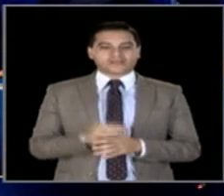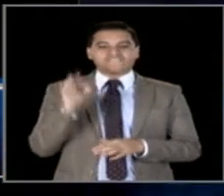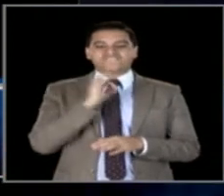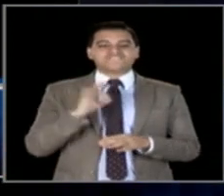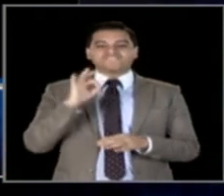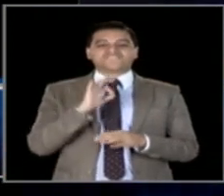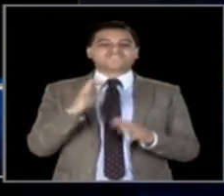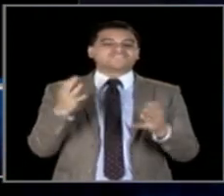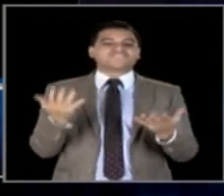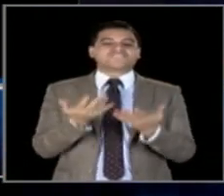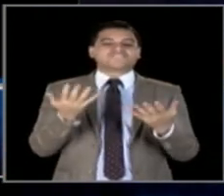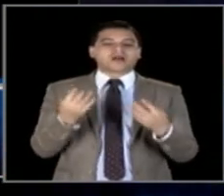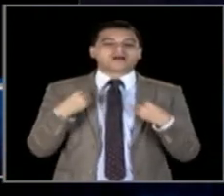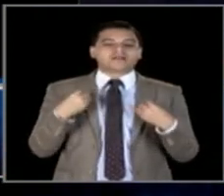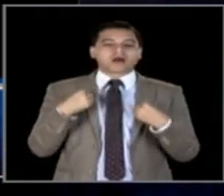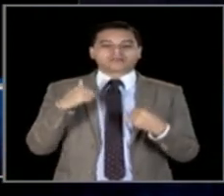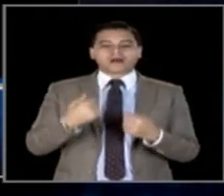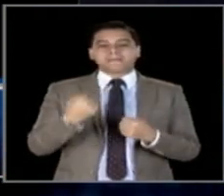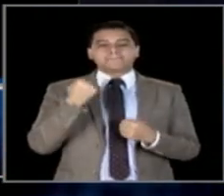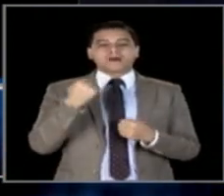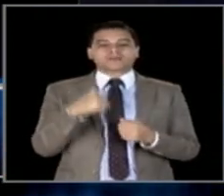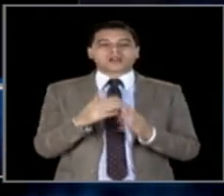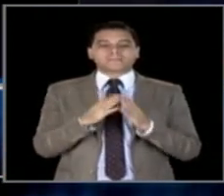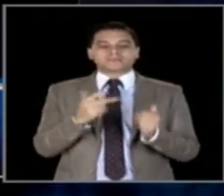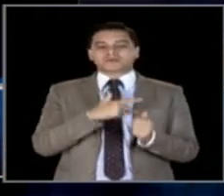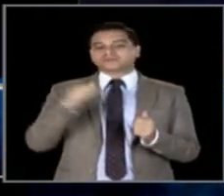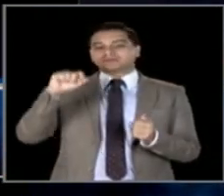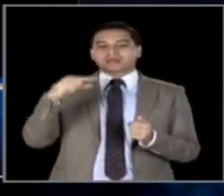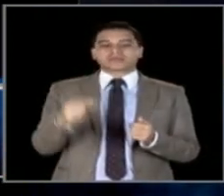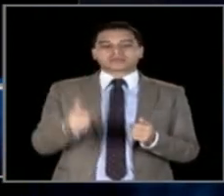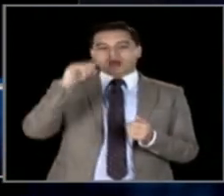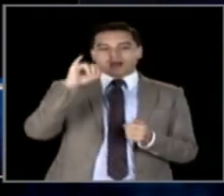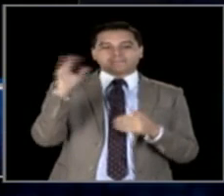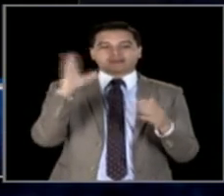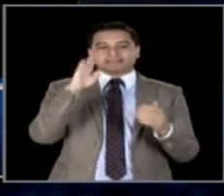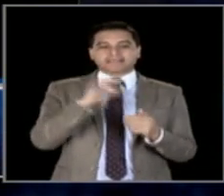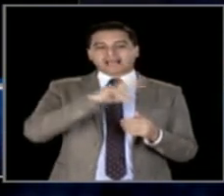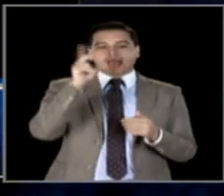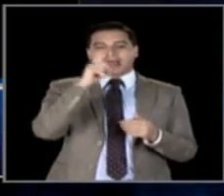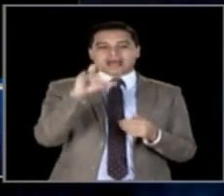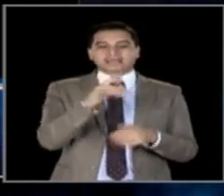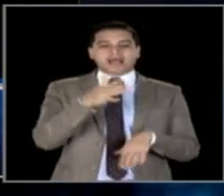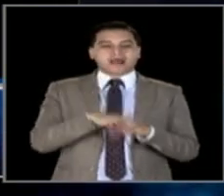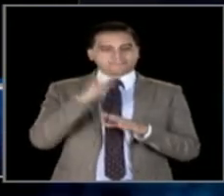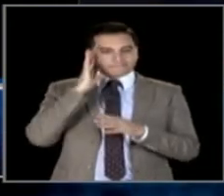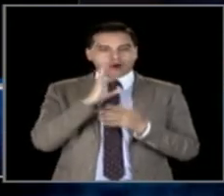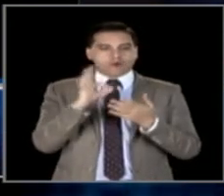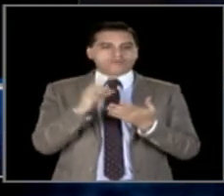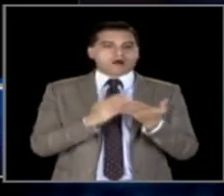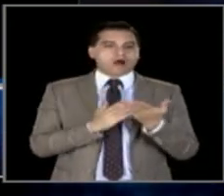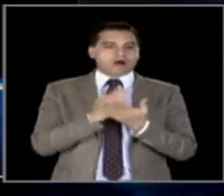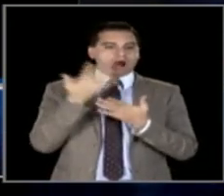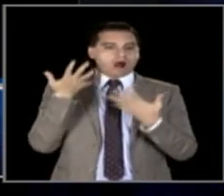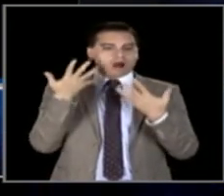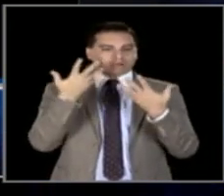في أي رياضة دخل البطل المصري صدام كيلاني موسوعة جينيس للأرقام